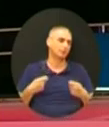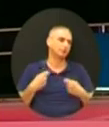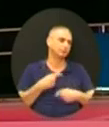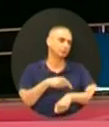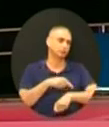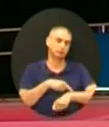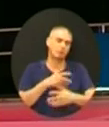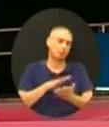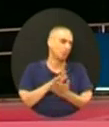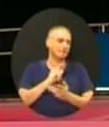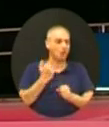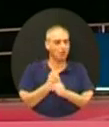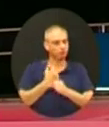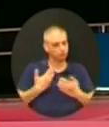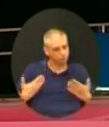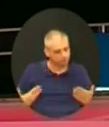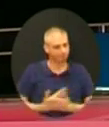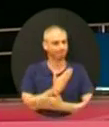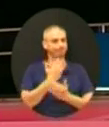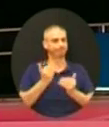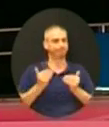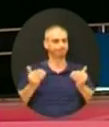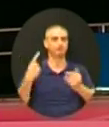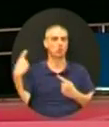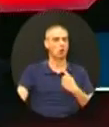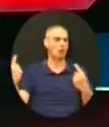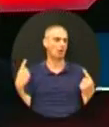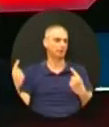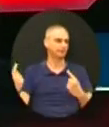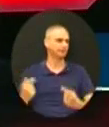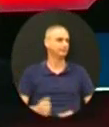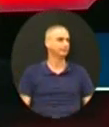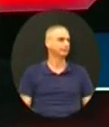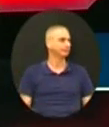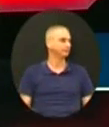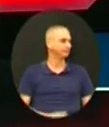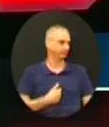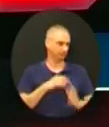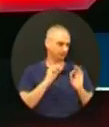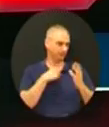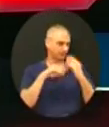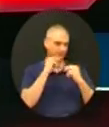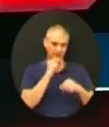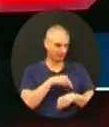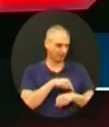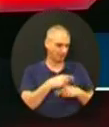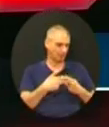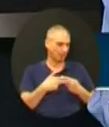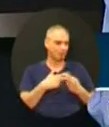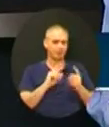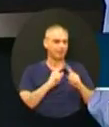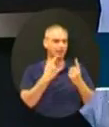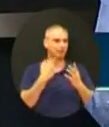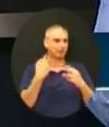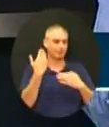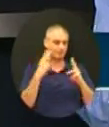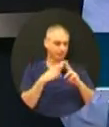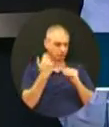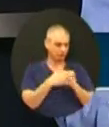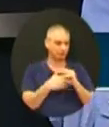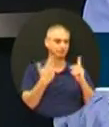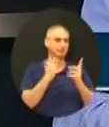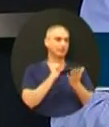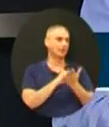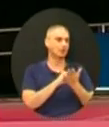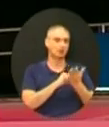יביאו לשום פריצה מכל אחד מהצד שלו. כן, אני, כן. אנחנו באמת אגב מדברים על טווח הזמן הקרוב, מה יקרה בסוף המפגש, כן, מסיבת עיתונים